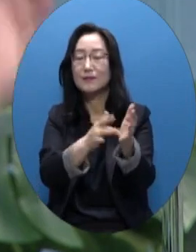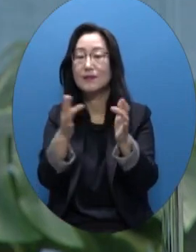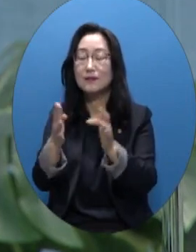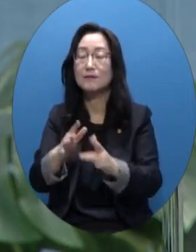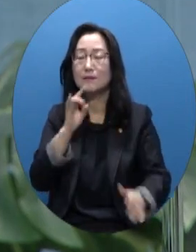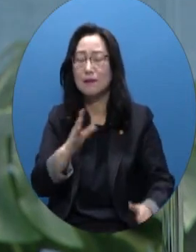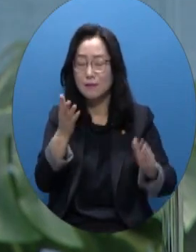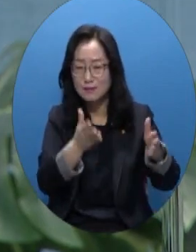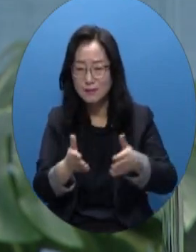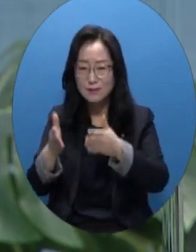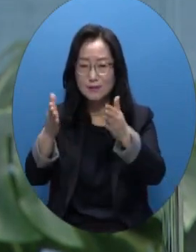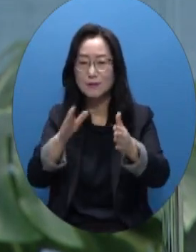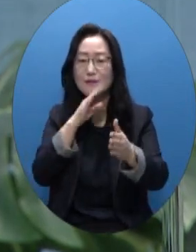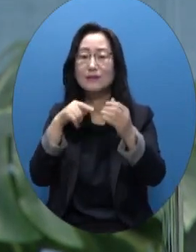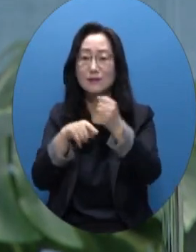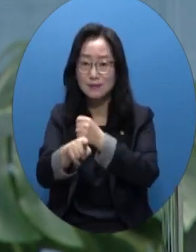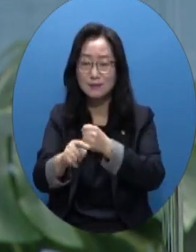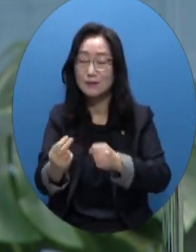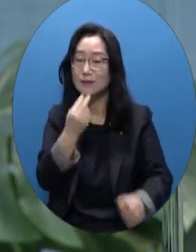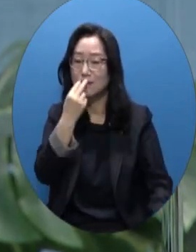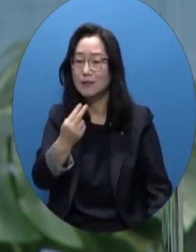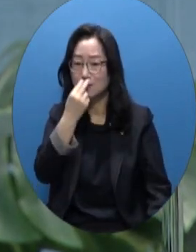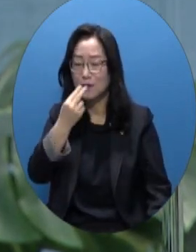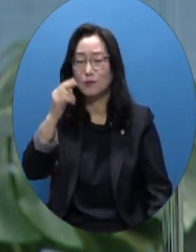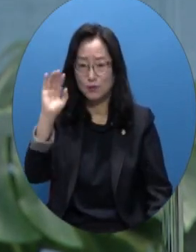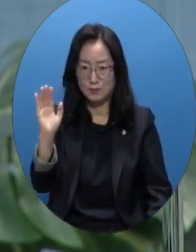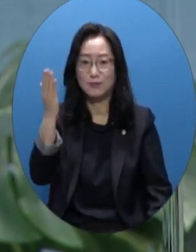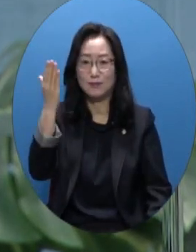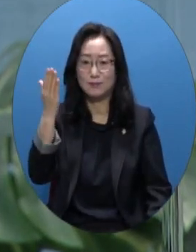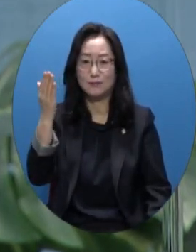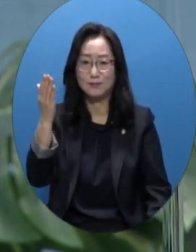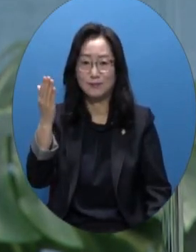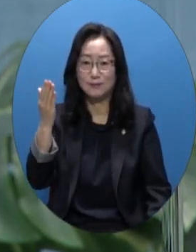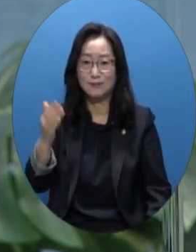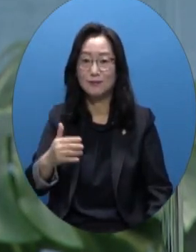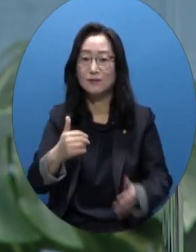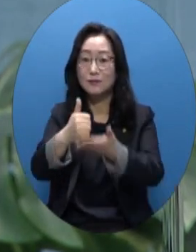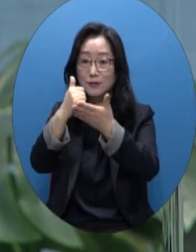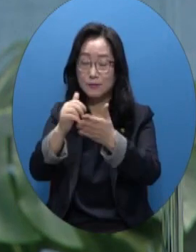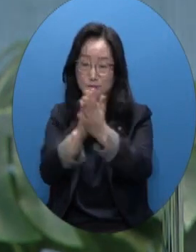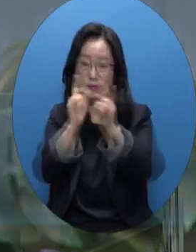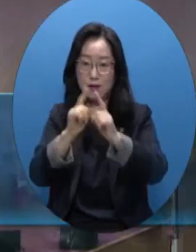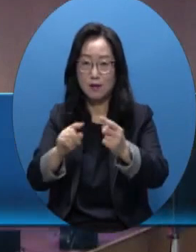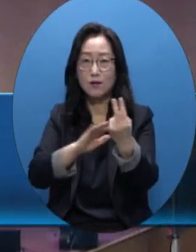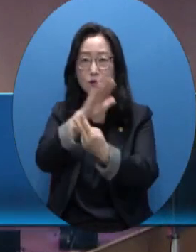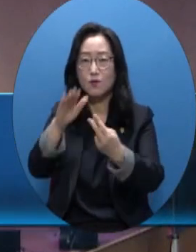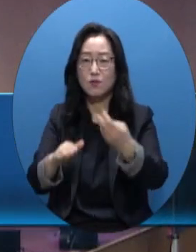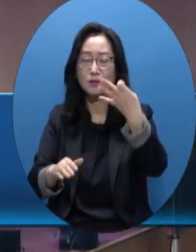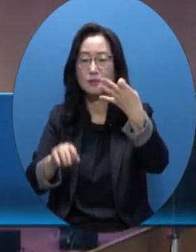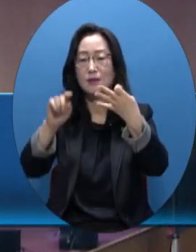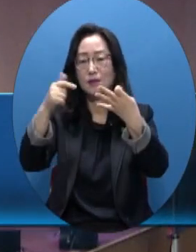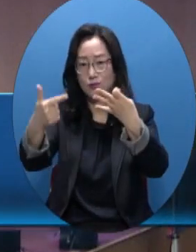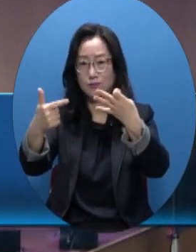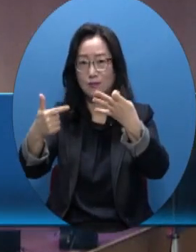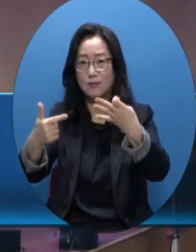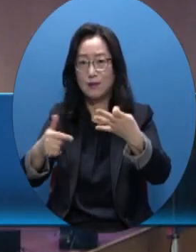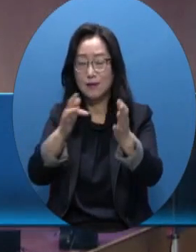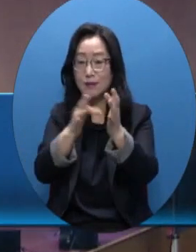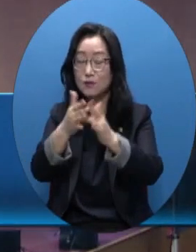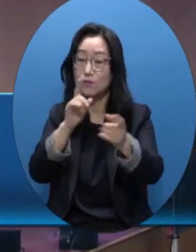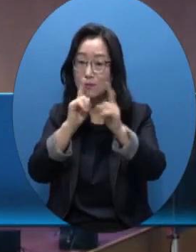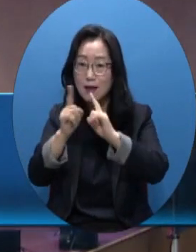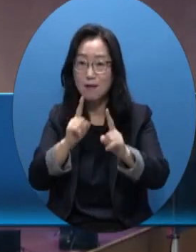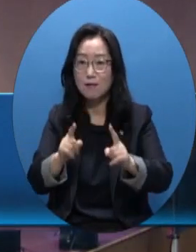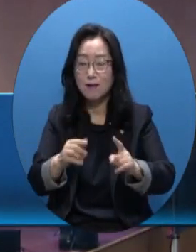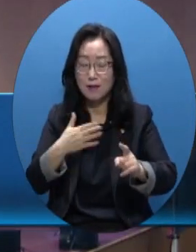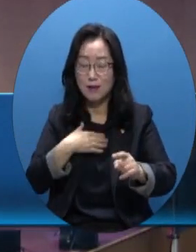귀요 치요 생명이 되신 것입니다 김치 말씀하셨습니다 여보 급사 장 6 여름이다 예수께서 1